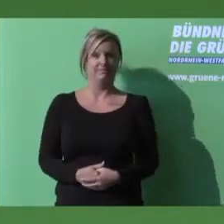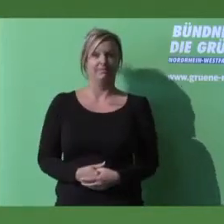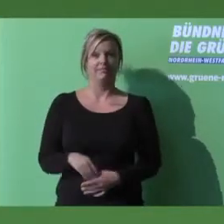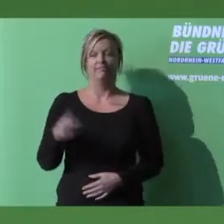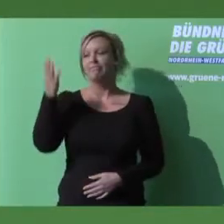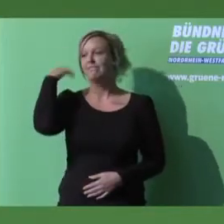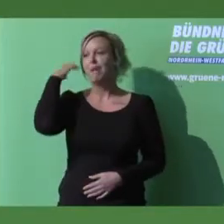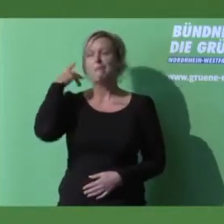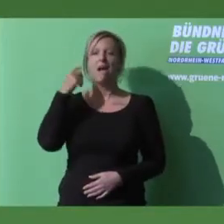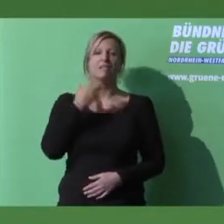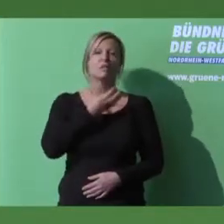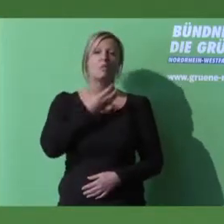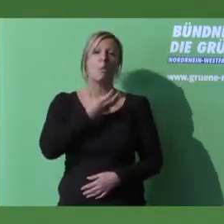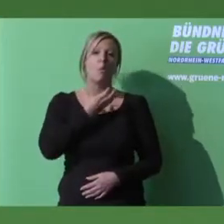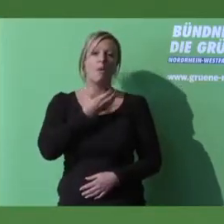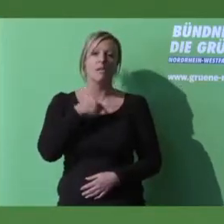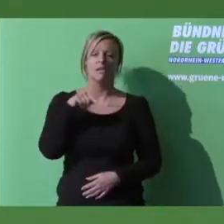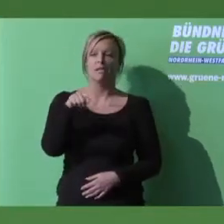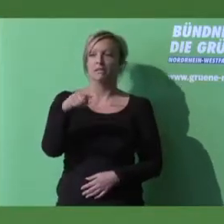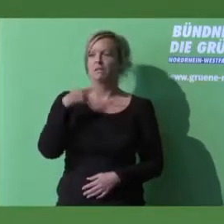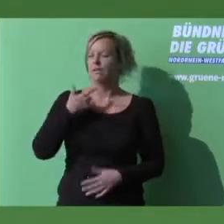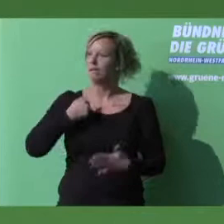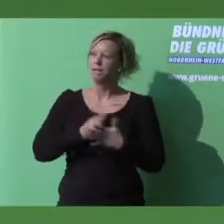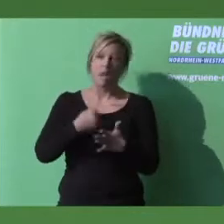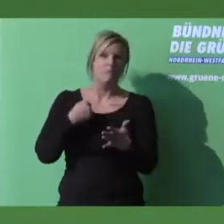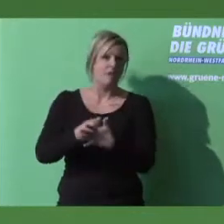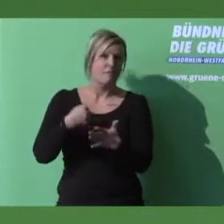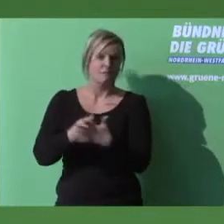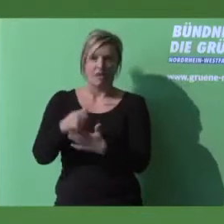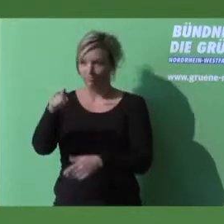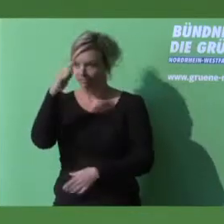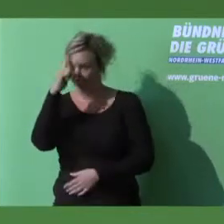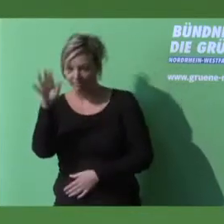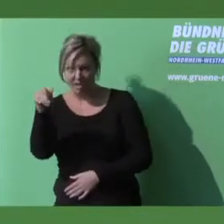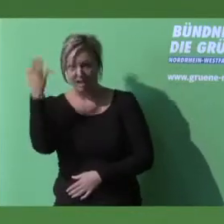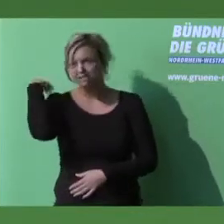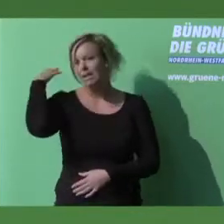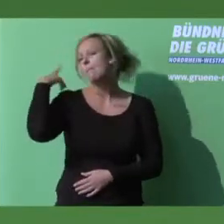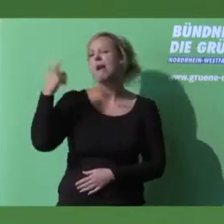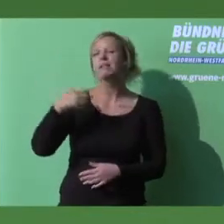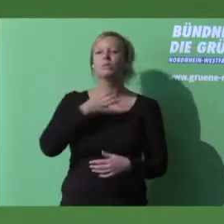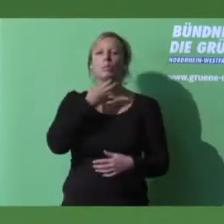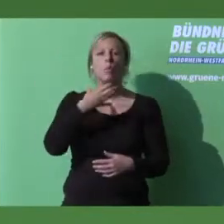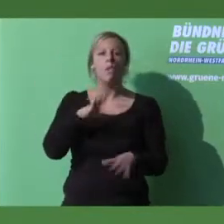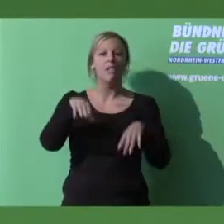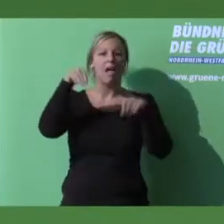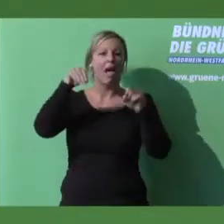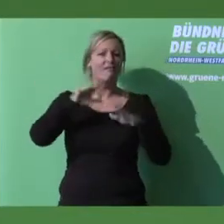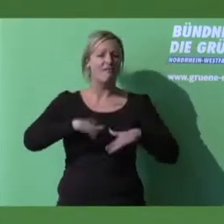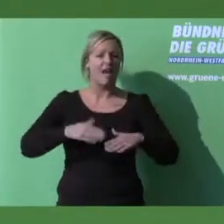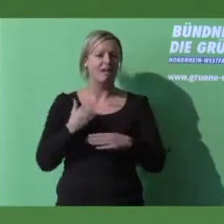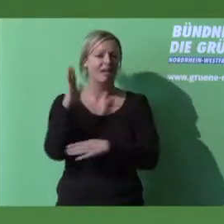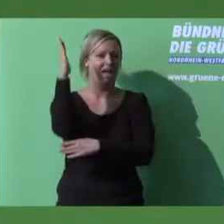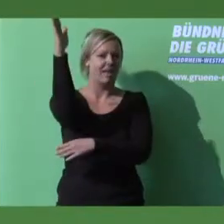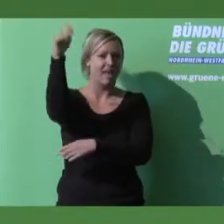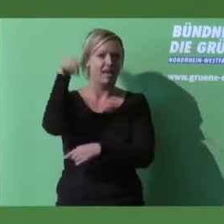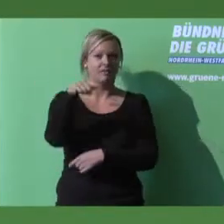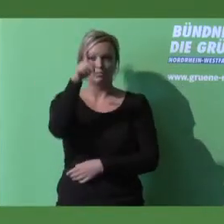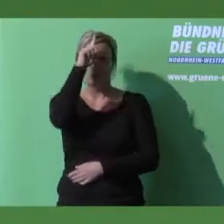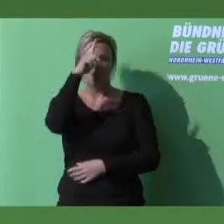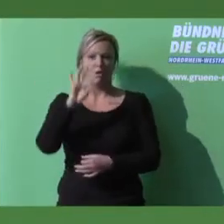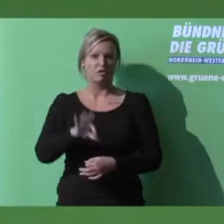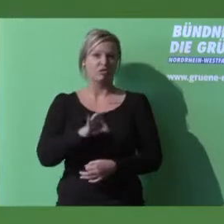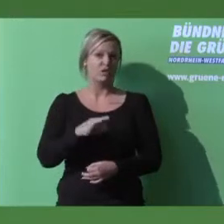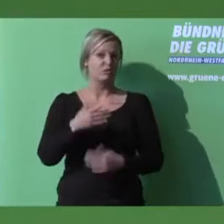Kohl mal tatkräftig angegangen, man muss sich das mal klar machen, der Anfang von Helmut Kohls Karriere war, dass er an der deutsch-französischen